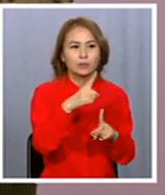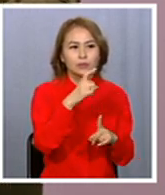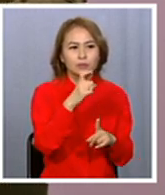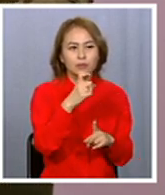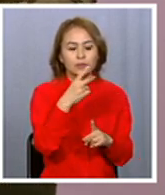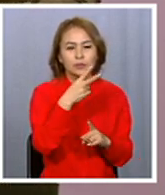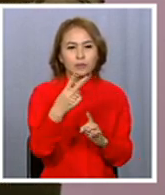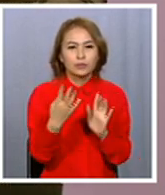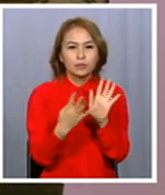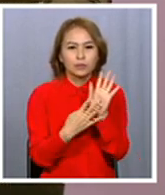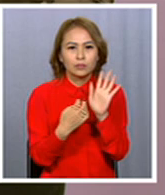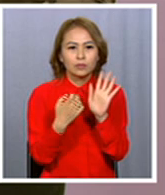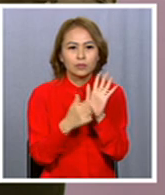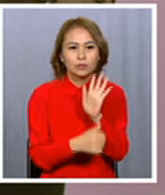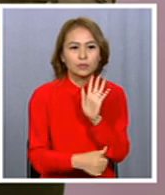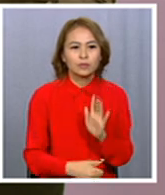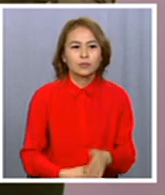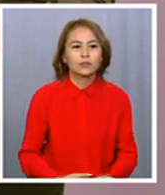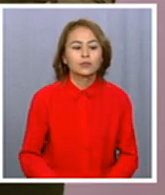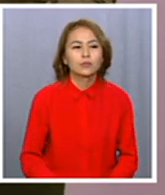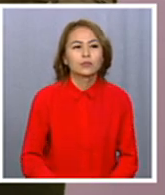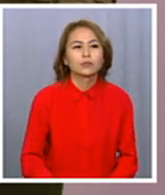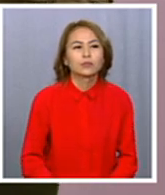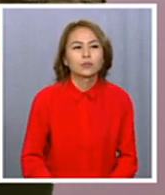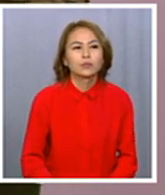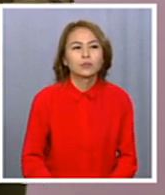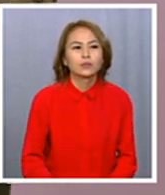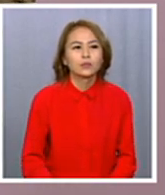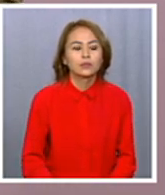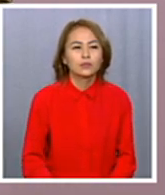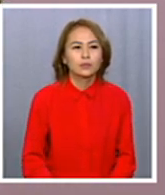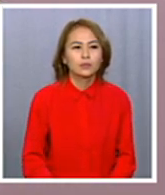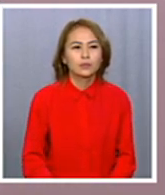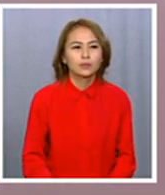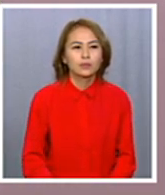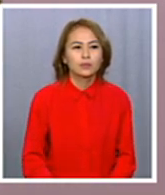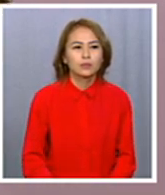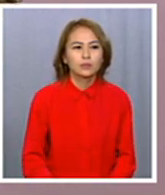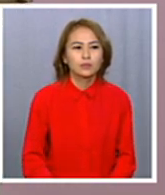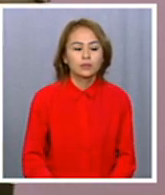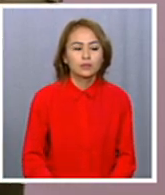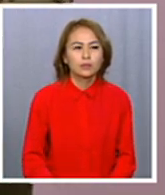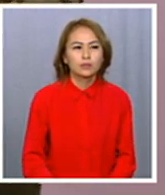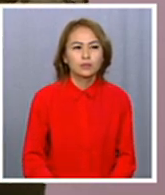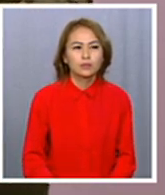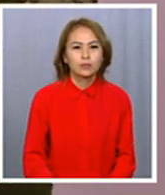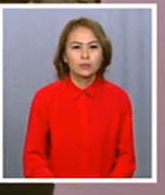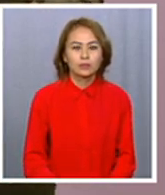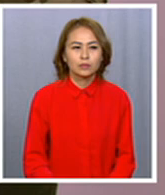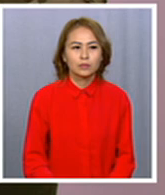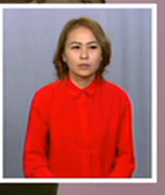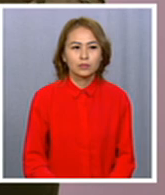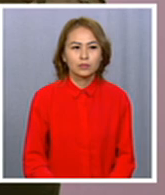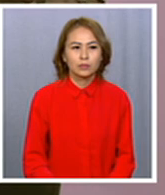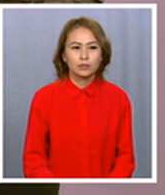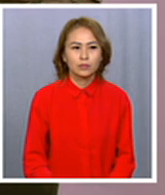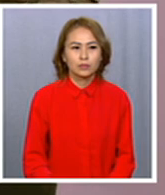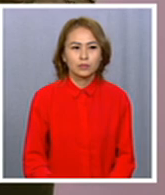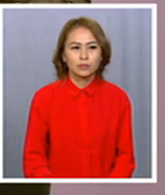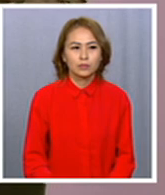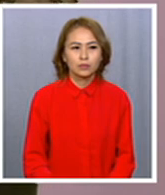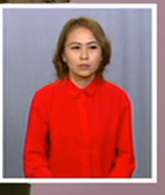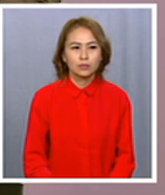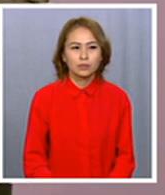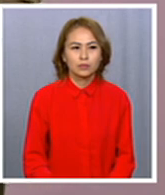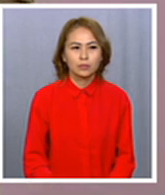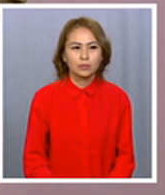тең. 86x бұл белгісіз қосылғыш, ал 100 белгілі қосылғыш. Белгісіз